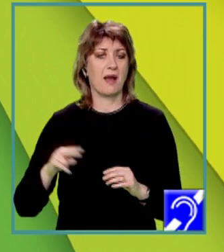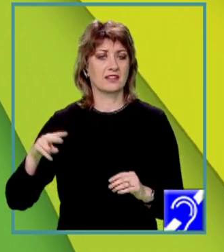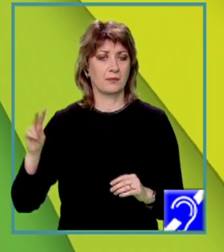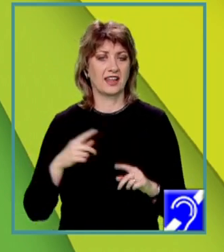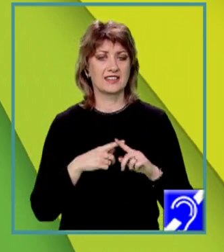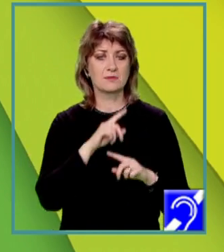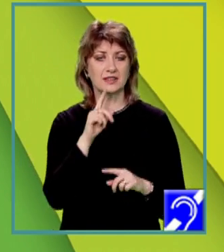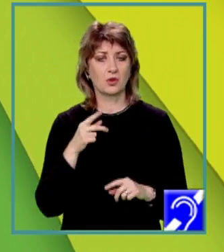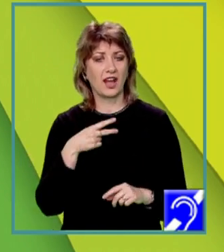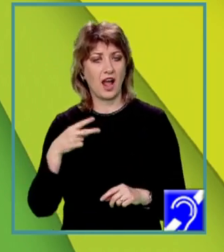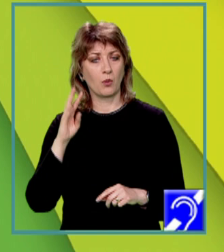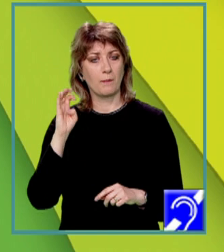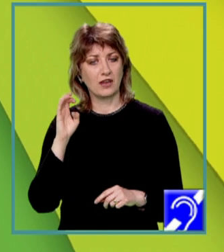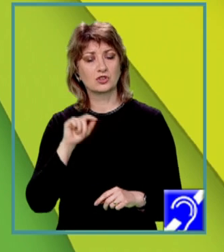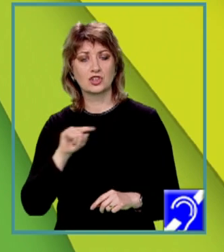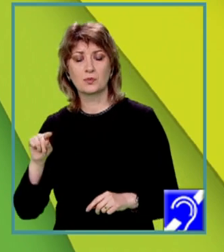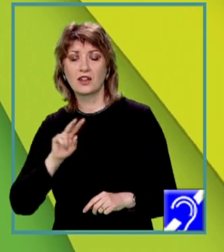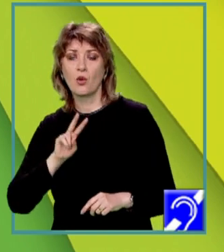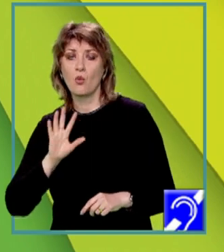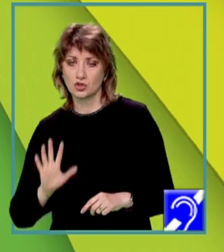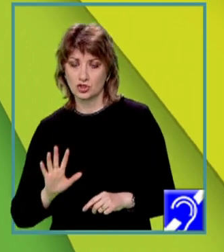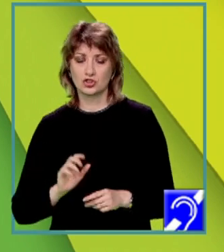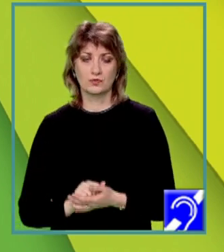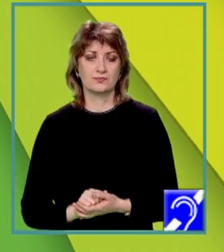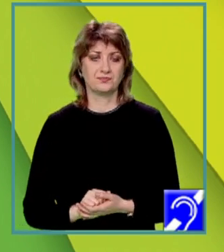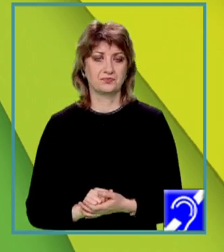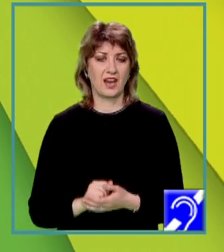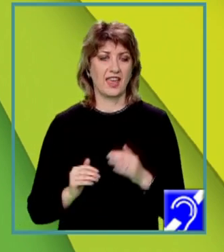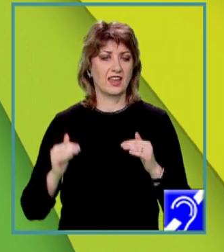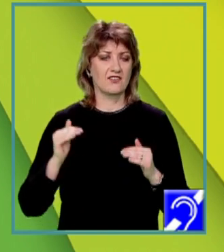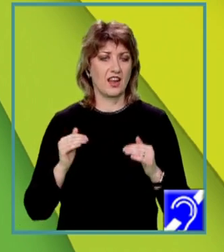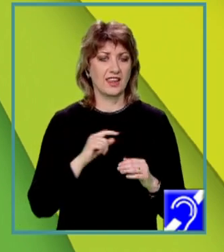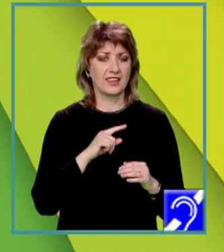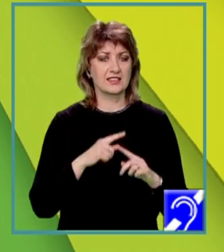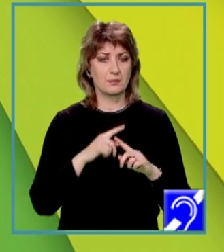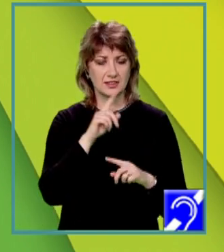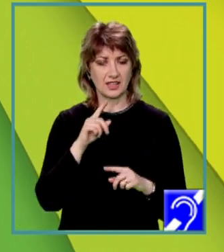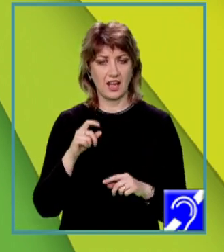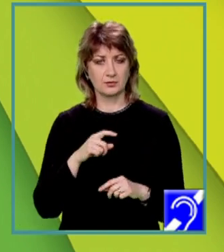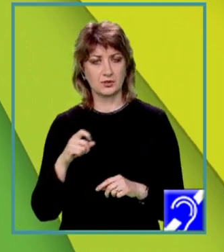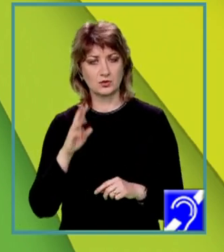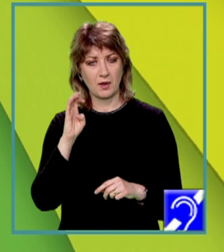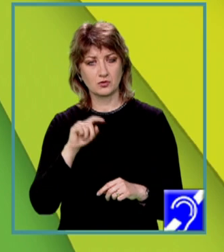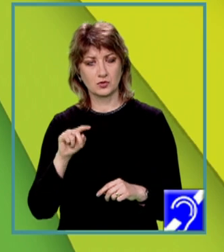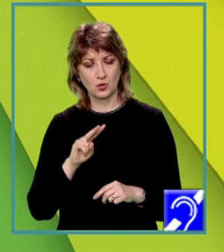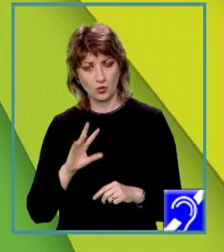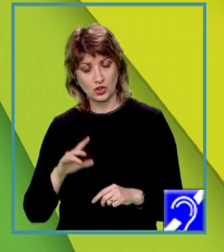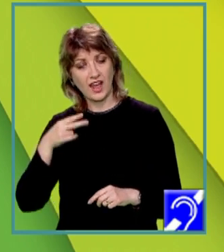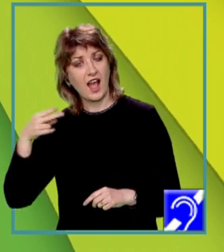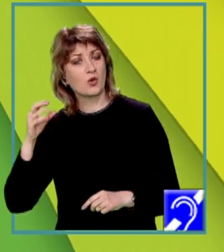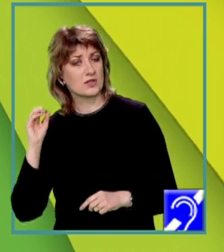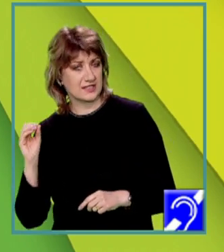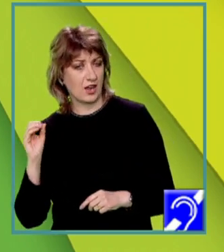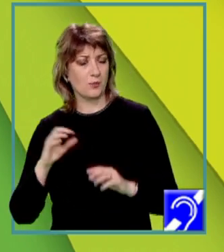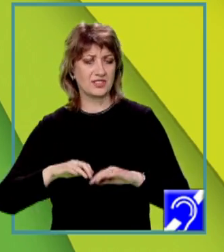x pătrat este egal cu 40 pe 25 echivalent cu x pătrat minus 40 pe 25 este egal cu zero